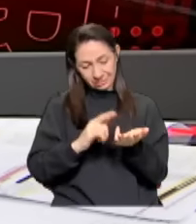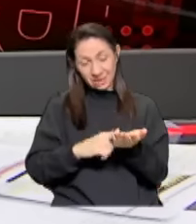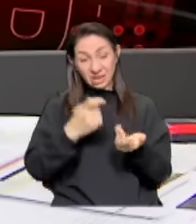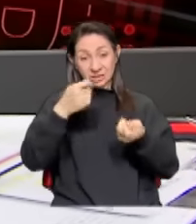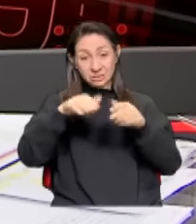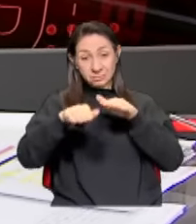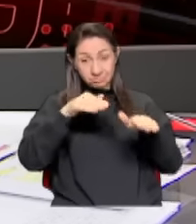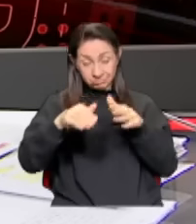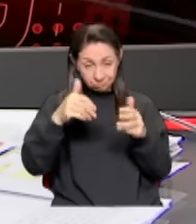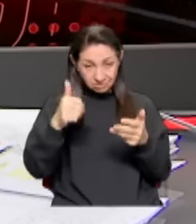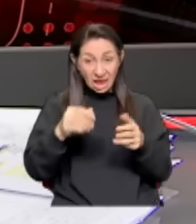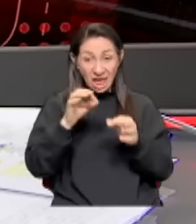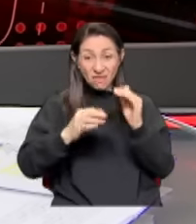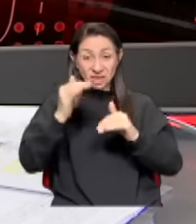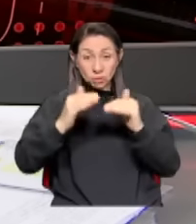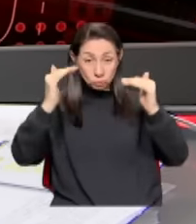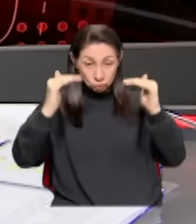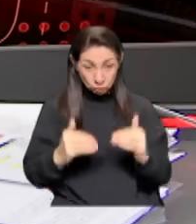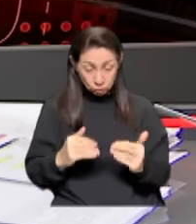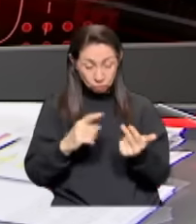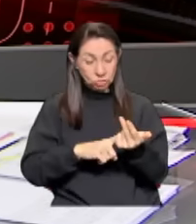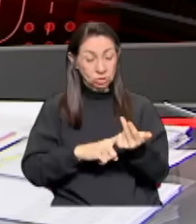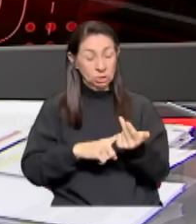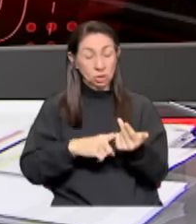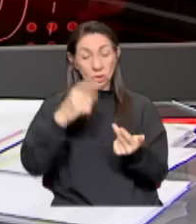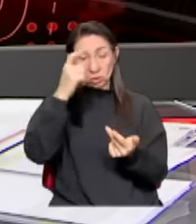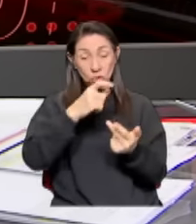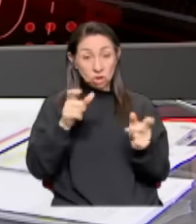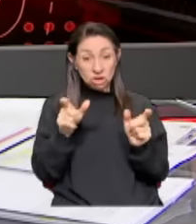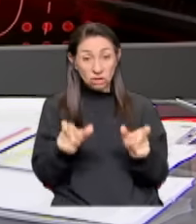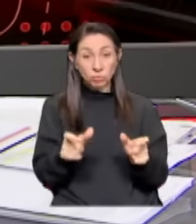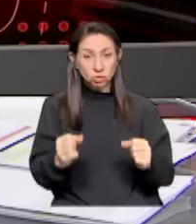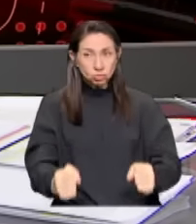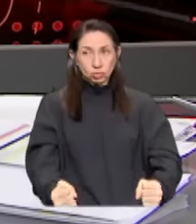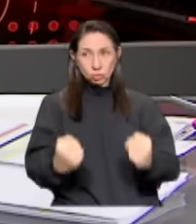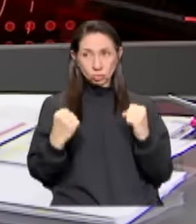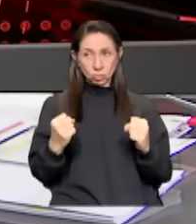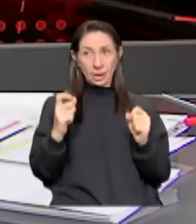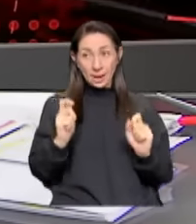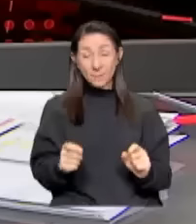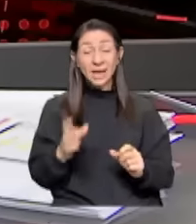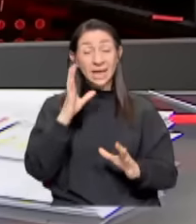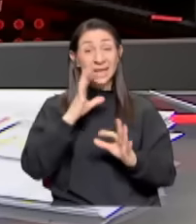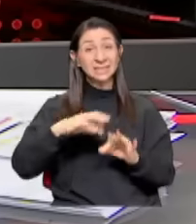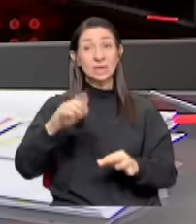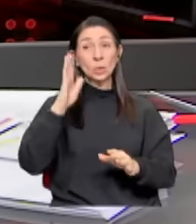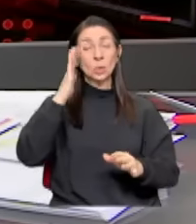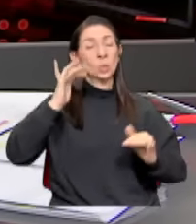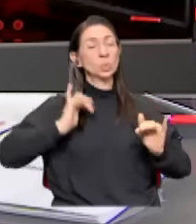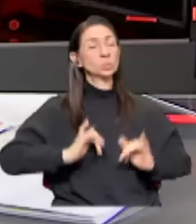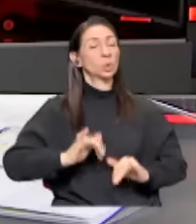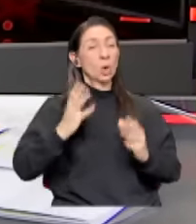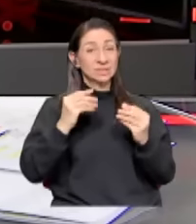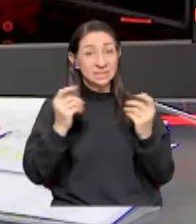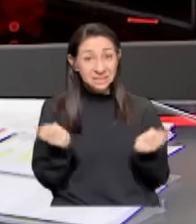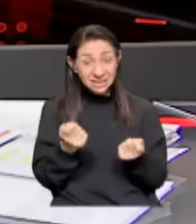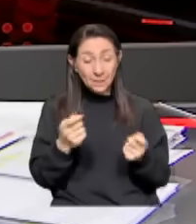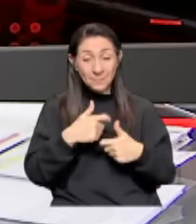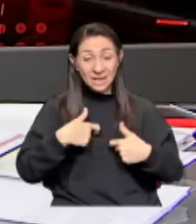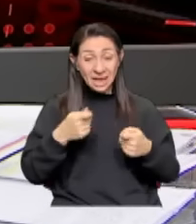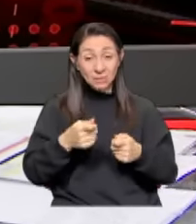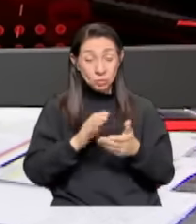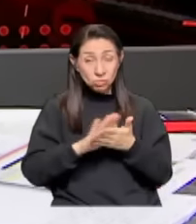istihdamı arttır. Enflasyonu düşür. Ülkenin savunmasını güçlendir. İnsanların huzurlu olmasını sağla. Milli